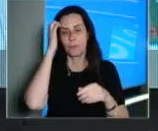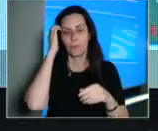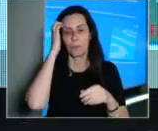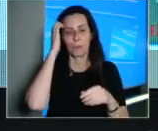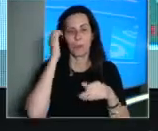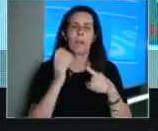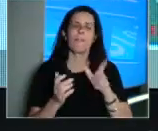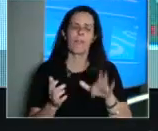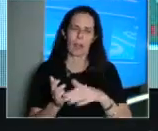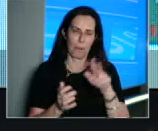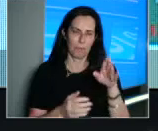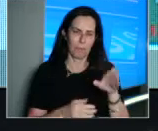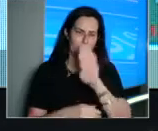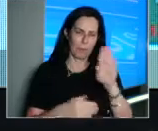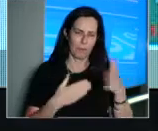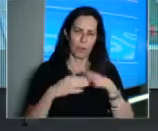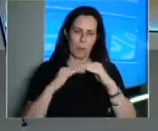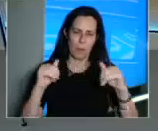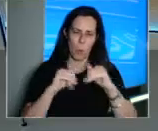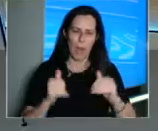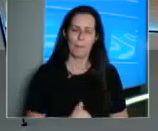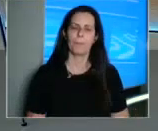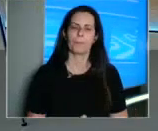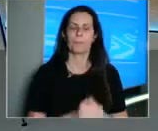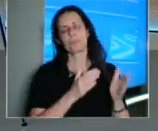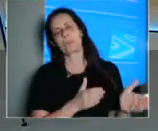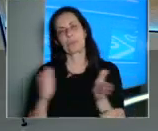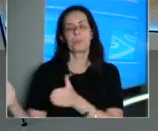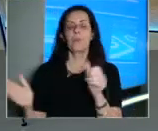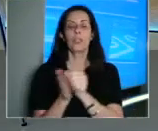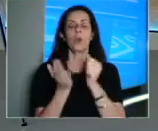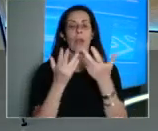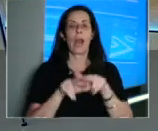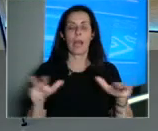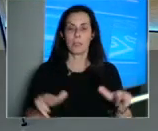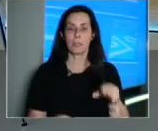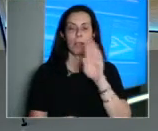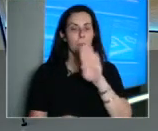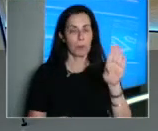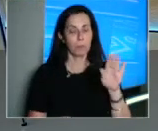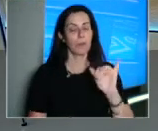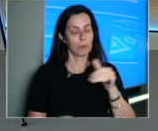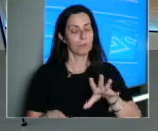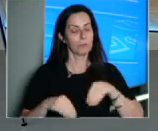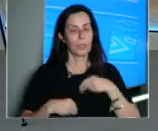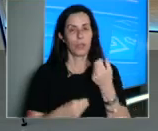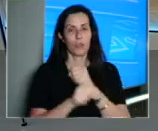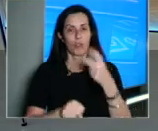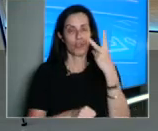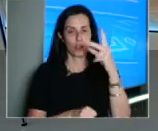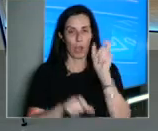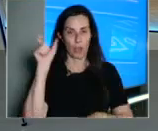פסח, הזוג נתניהו במימונה. עוברים לעיתון הארץ, נתניהו אישר בחשאי שחרור אסירים